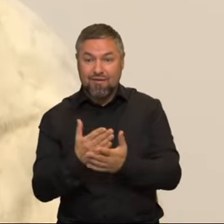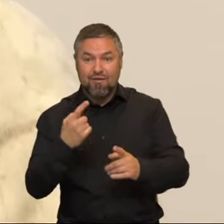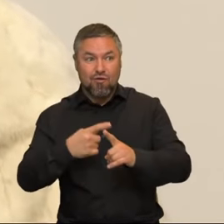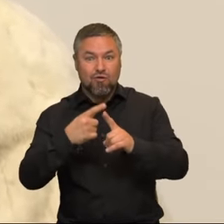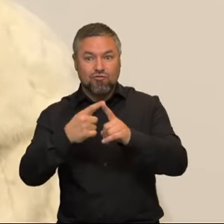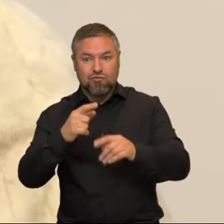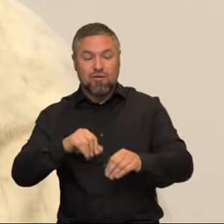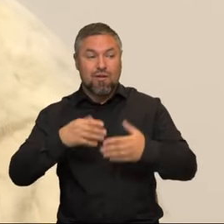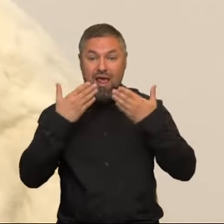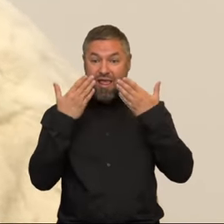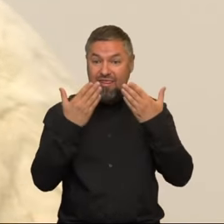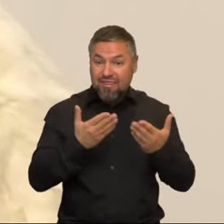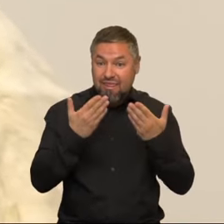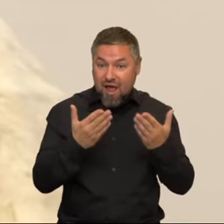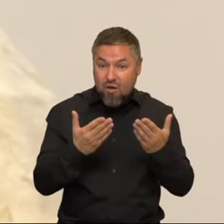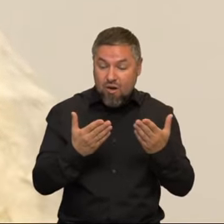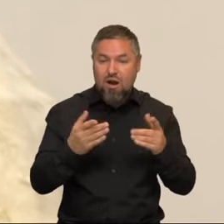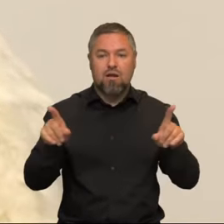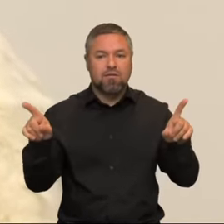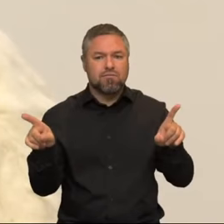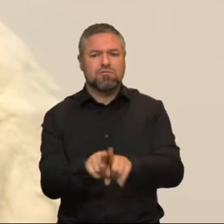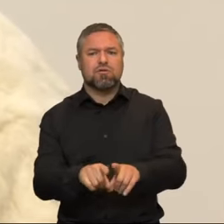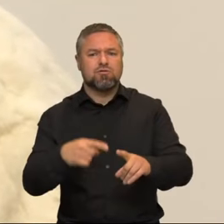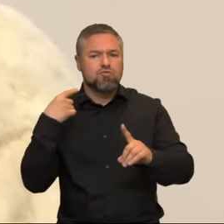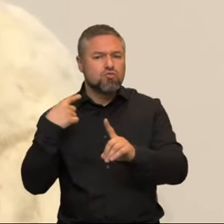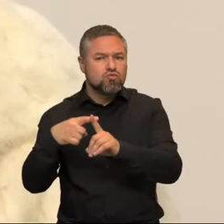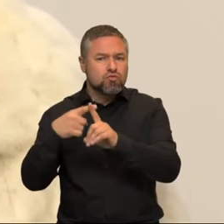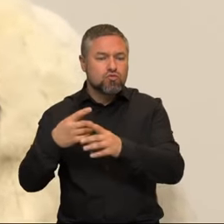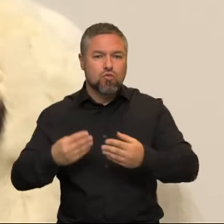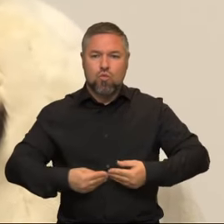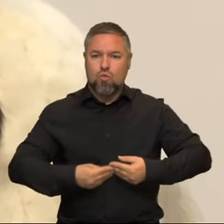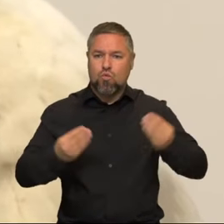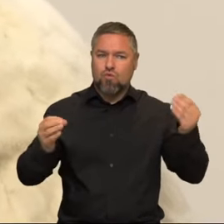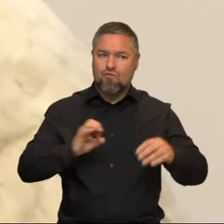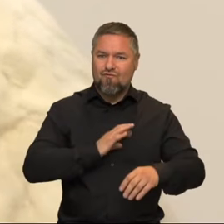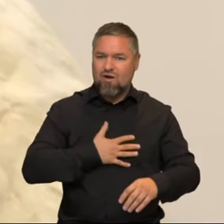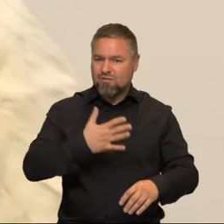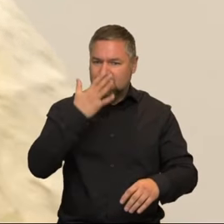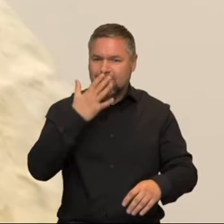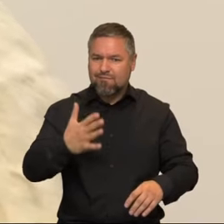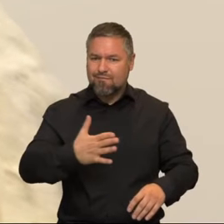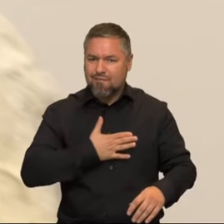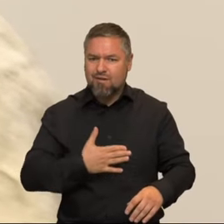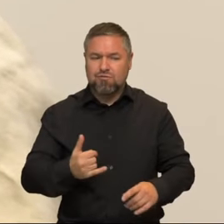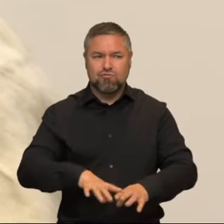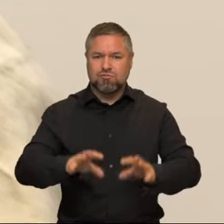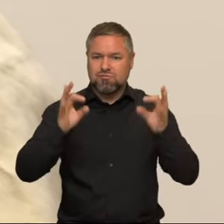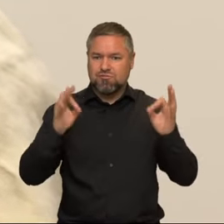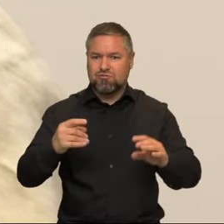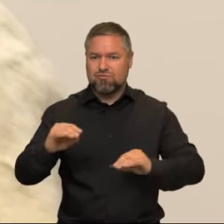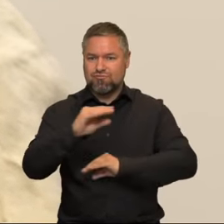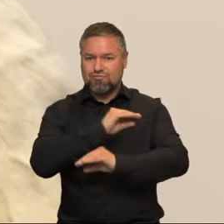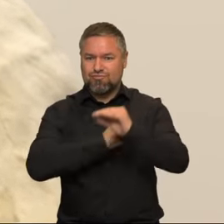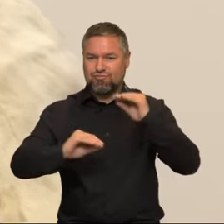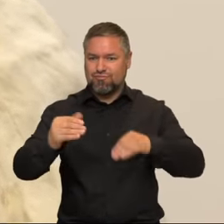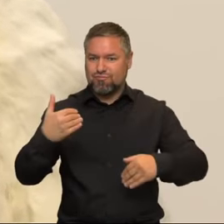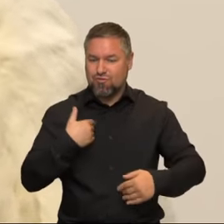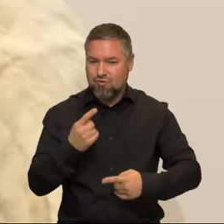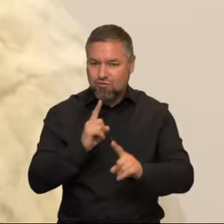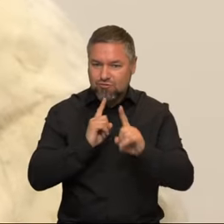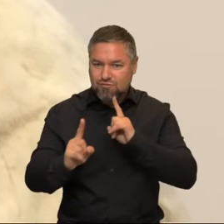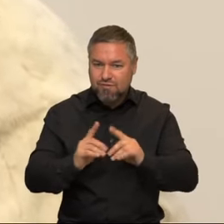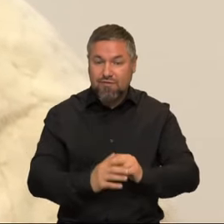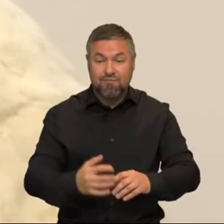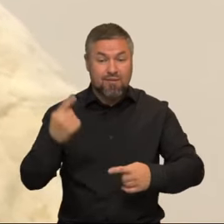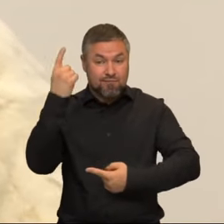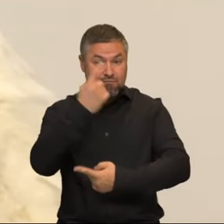nie tylko sukcesy na polu naukowym, ale sukcesy w rozwijaniu swojej pasji, o których już dzisiaj była mowa. Myślę,